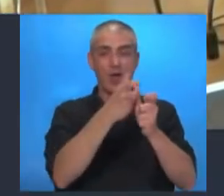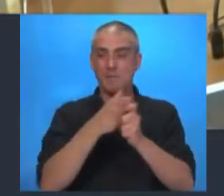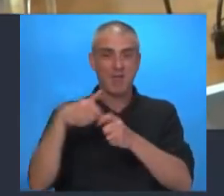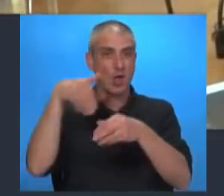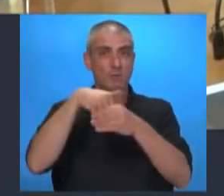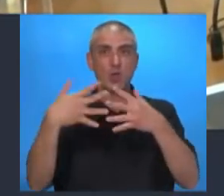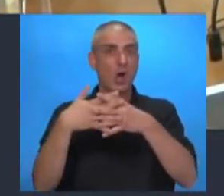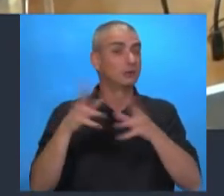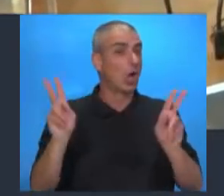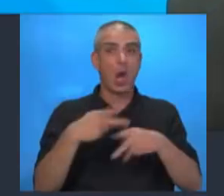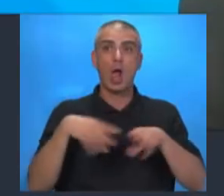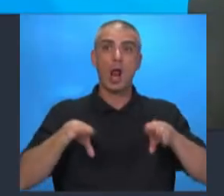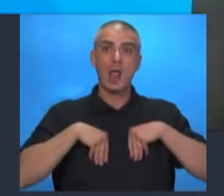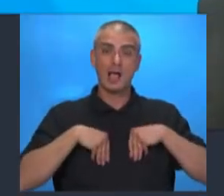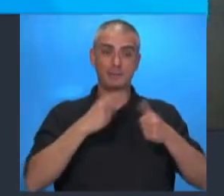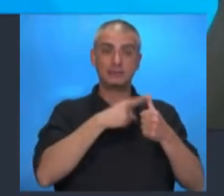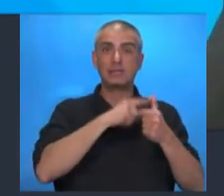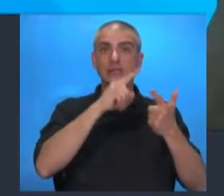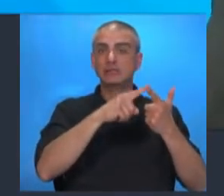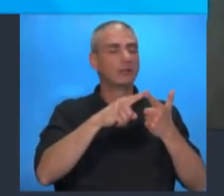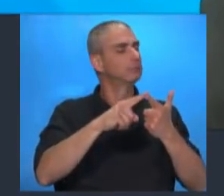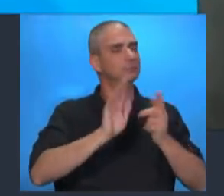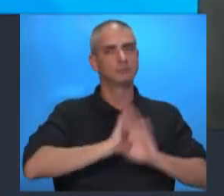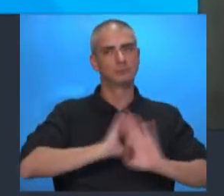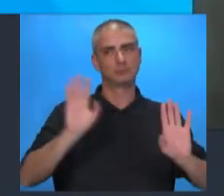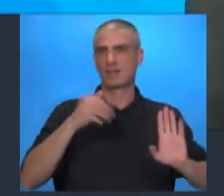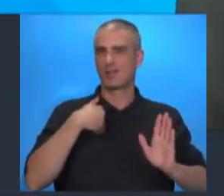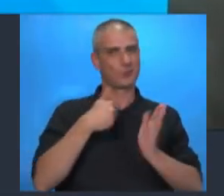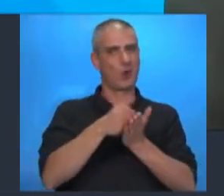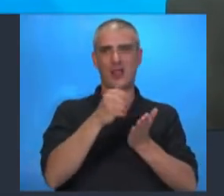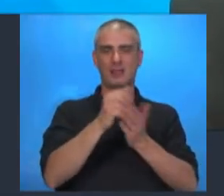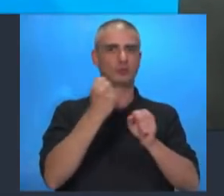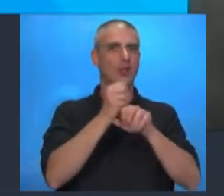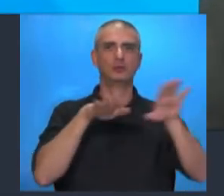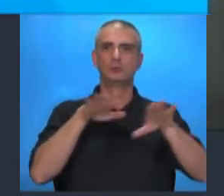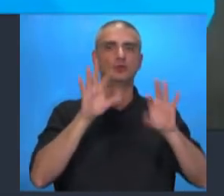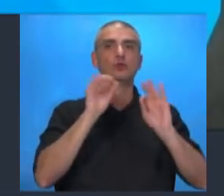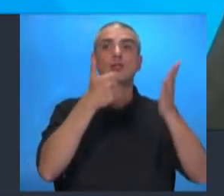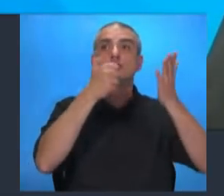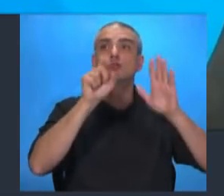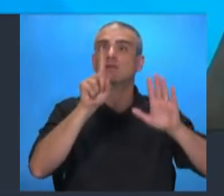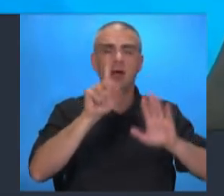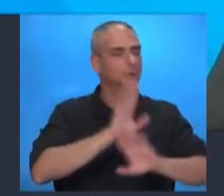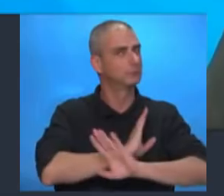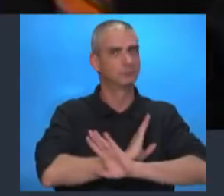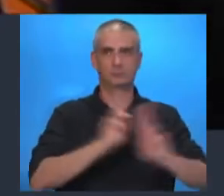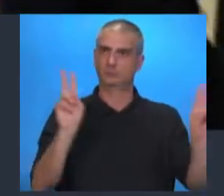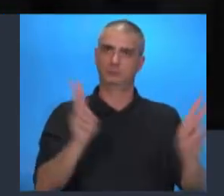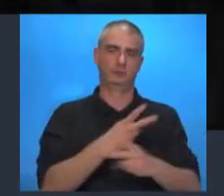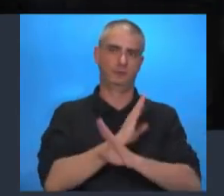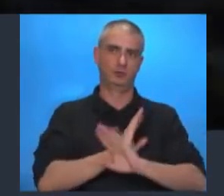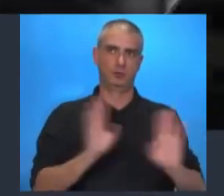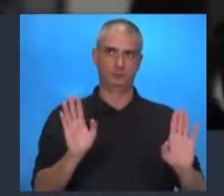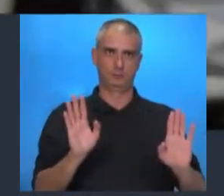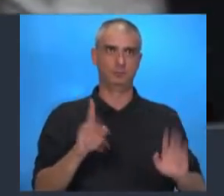תוכל לחיות עם אחד הדברים, לא נמשיך לקיים ממשלה של 61 מנדטים.